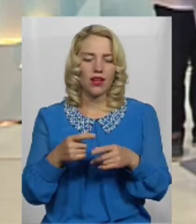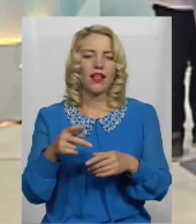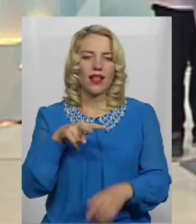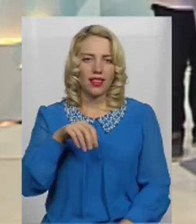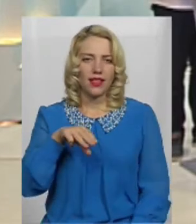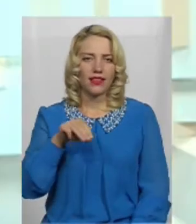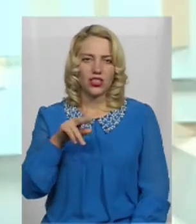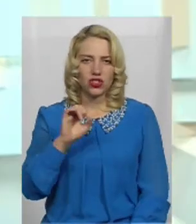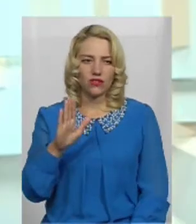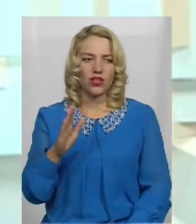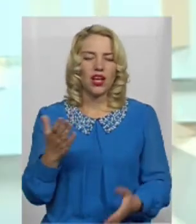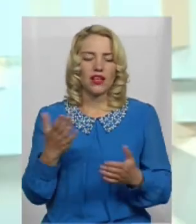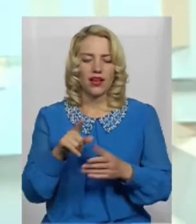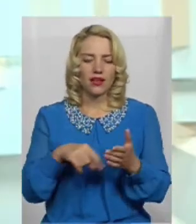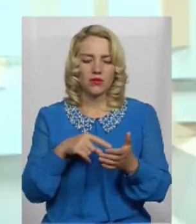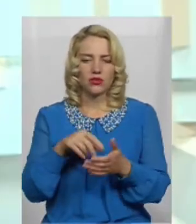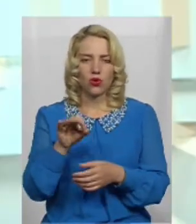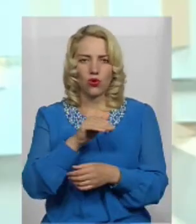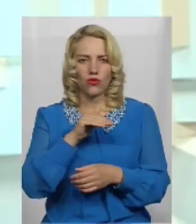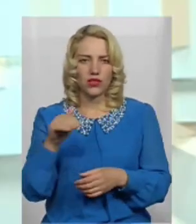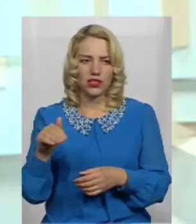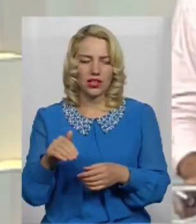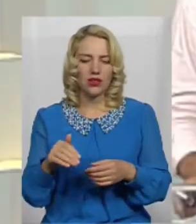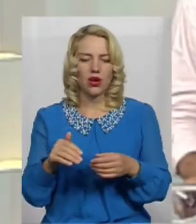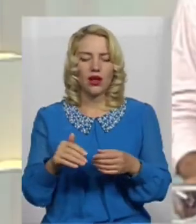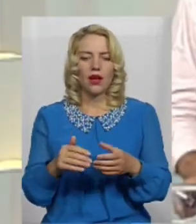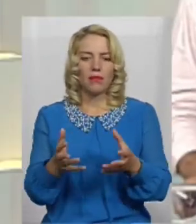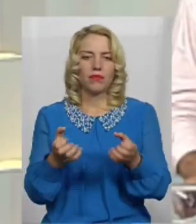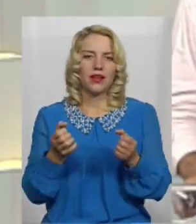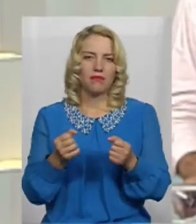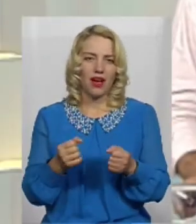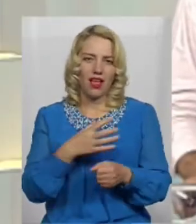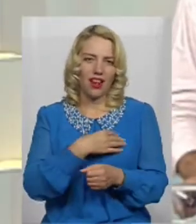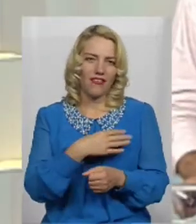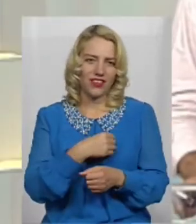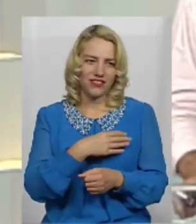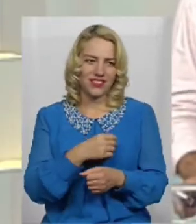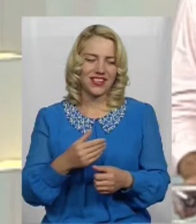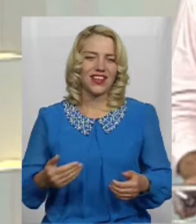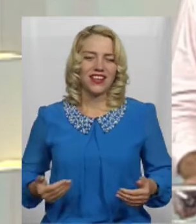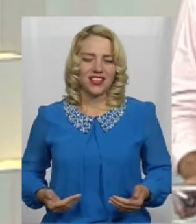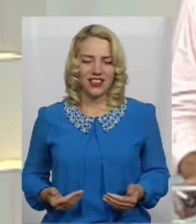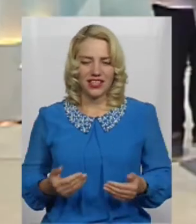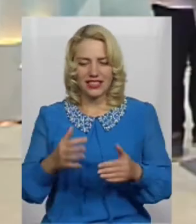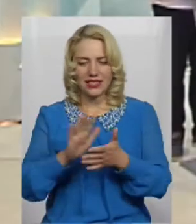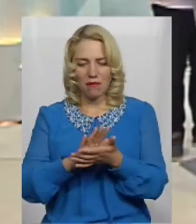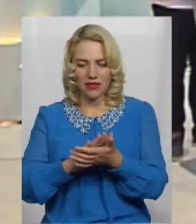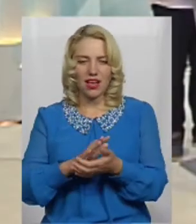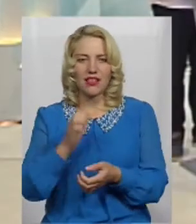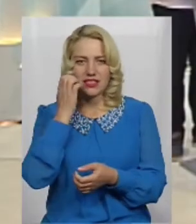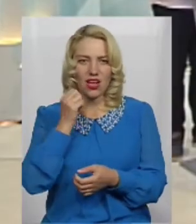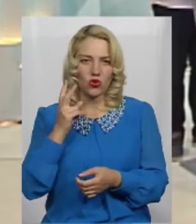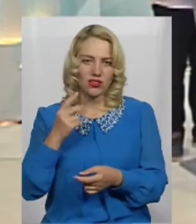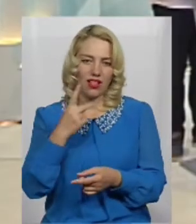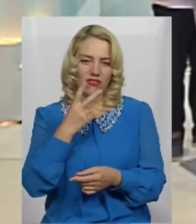І яке місто офіційно приймає львівське сміття? Старокостянтинів, на жаль. Дякую вам за відповіді. Час